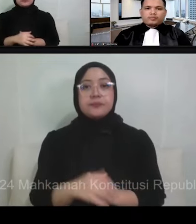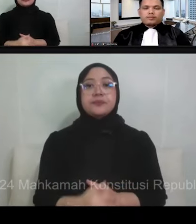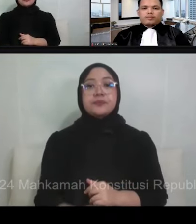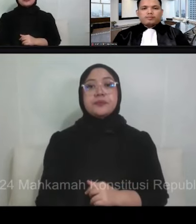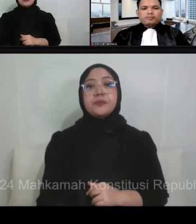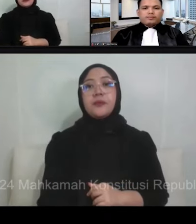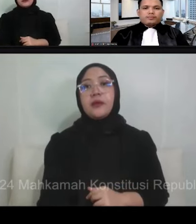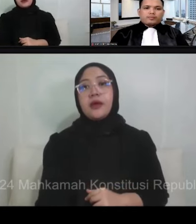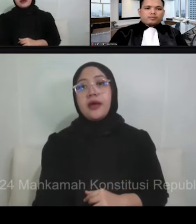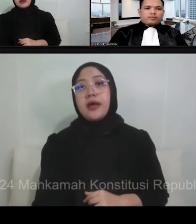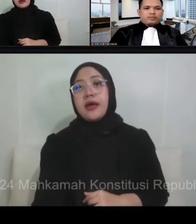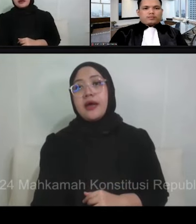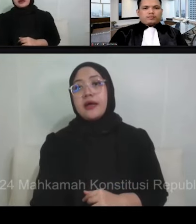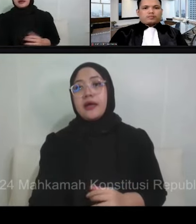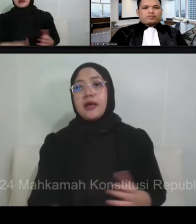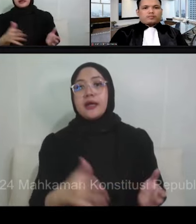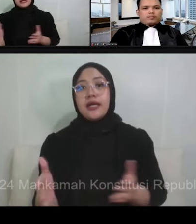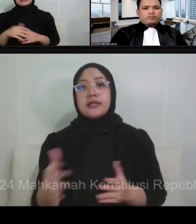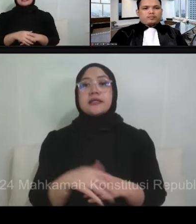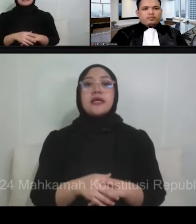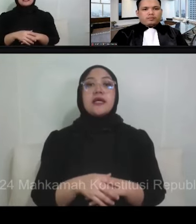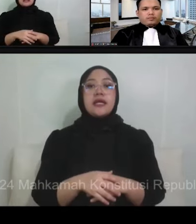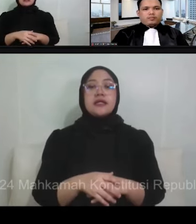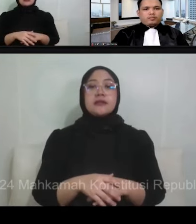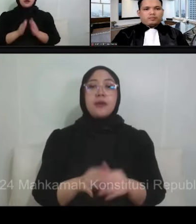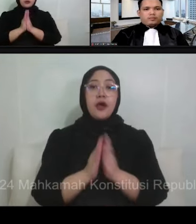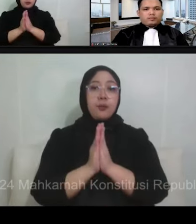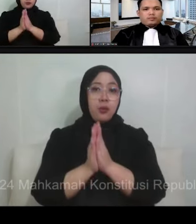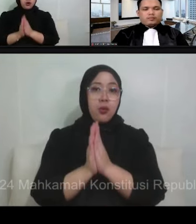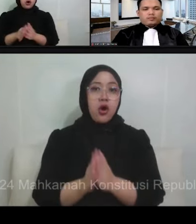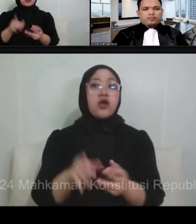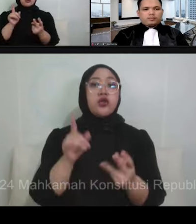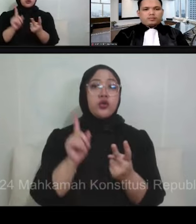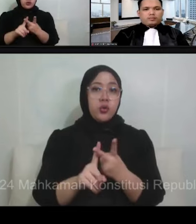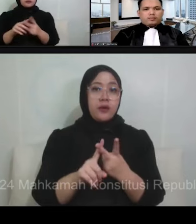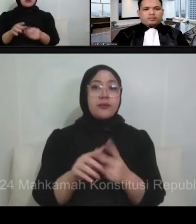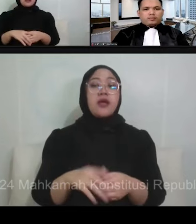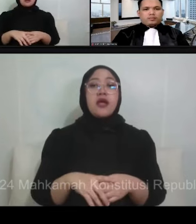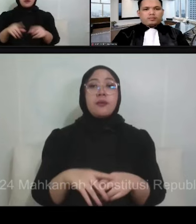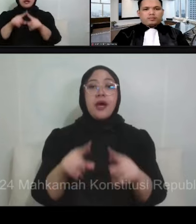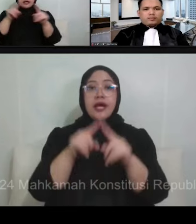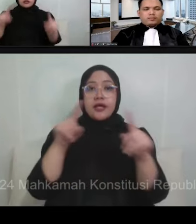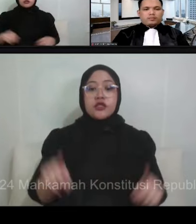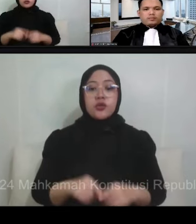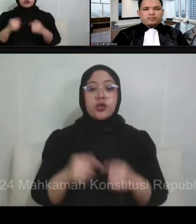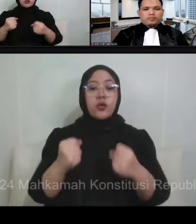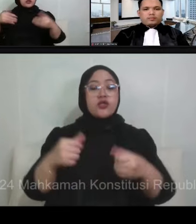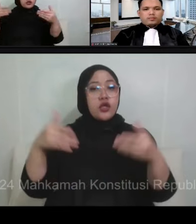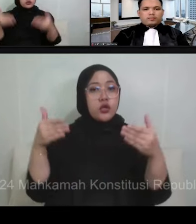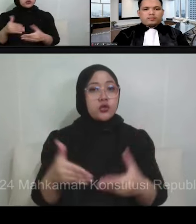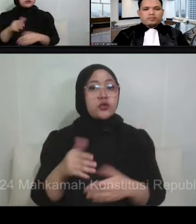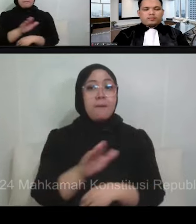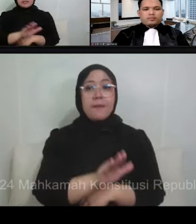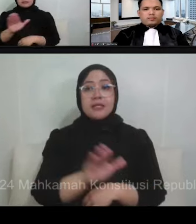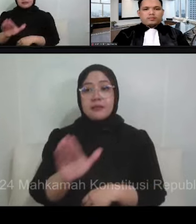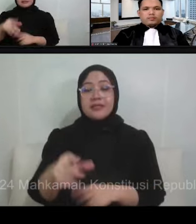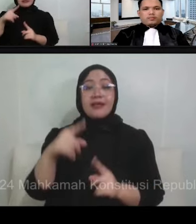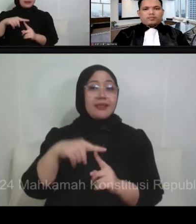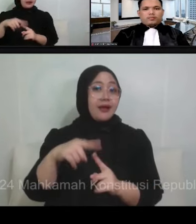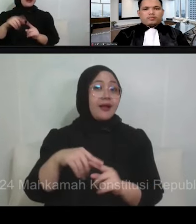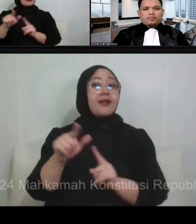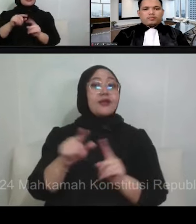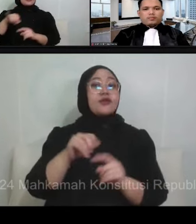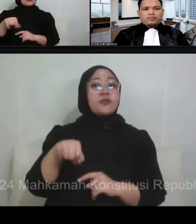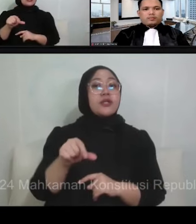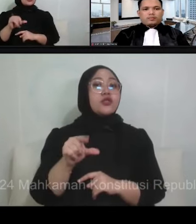selanjutnya disebut sebagai pemohon dua berdasarkan surat kuasa khusus masing-masing bertanggal 17 Juli